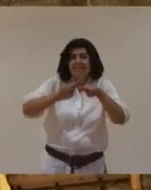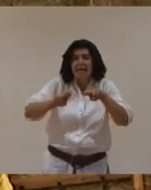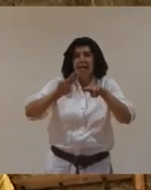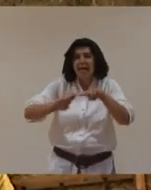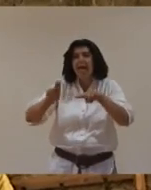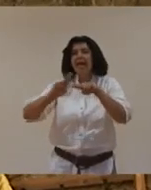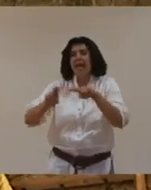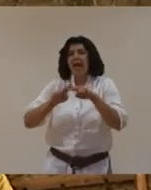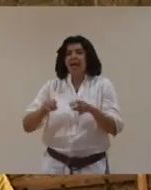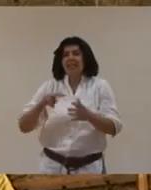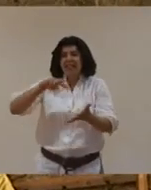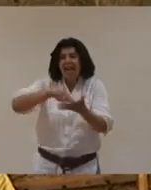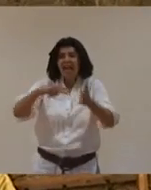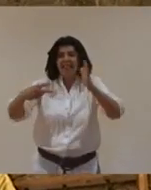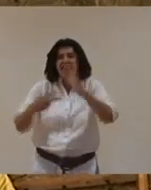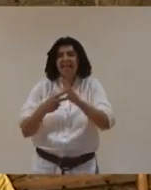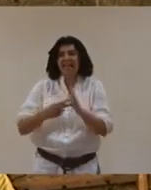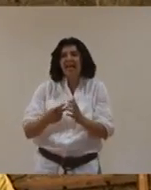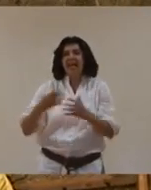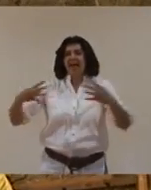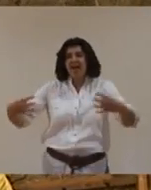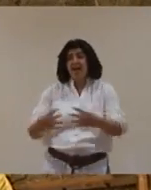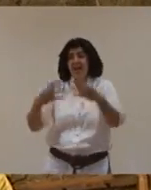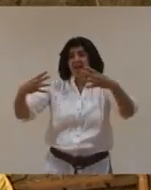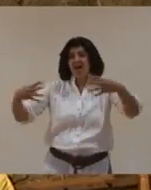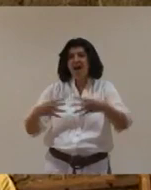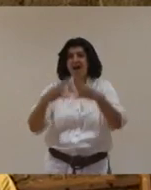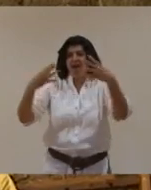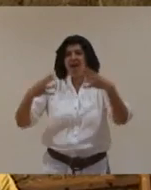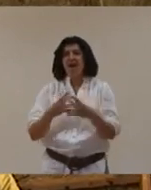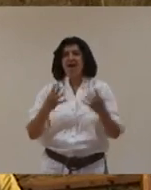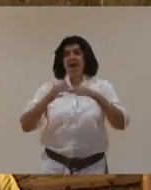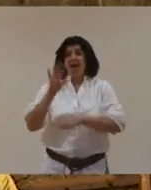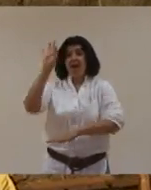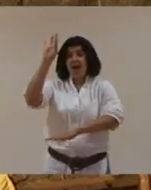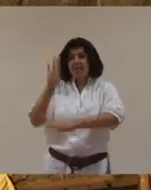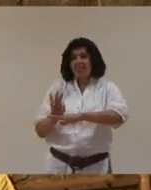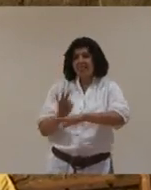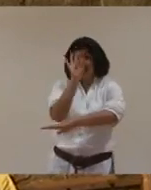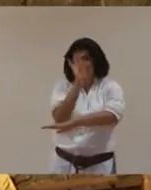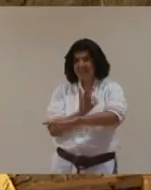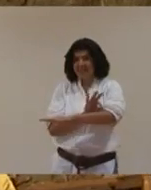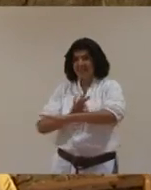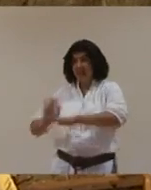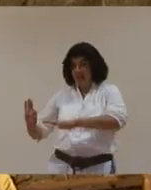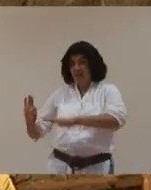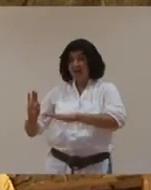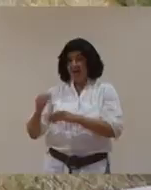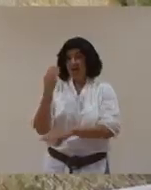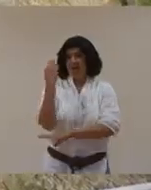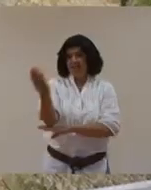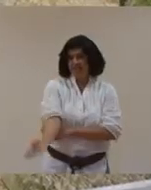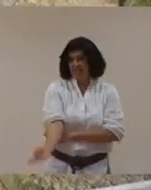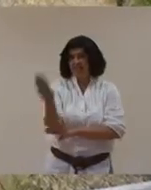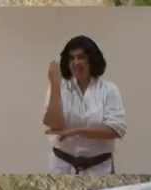Ce château fort conserve bon nombre d'éléments d'architecture défensive de l'époque, montrant bien l'évolution des techniques de guerre.